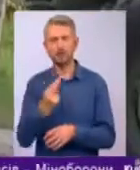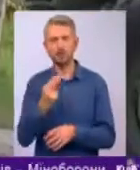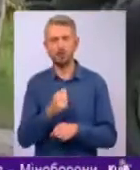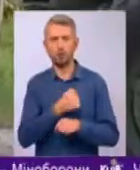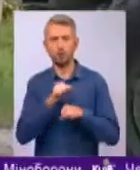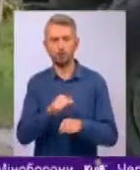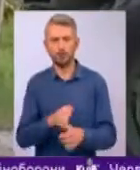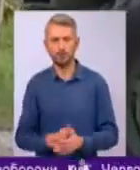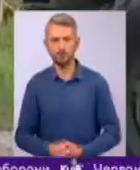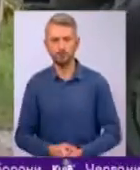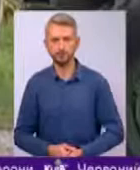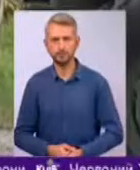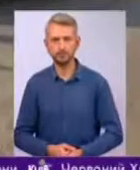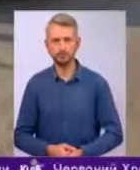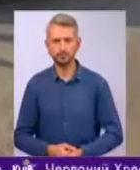оборони?